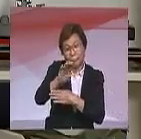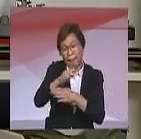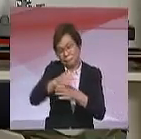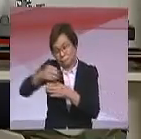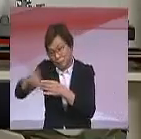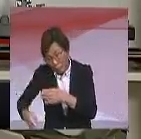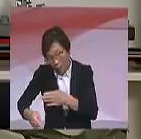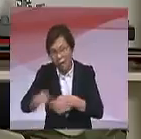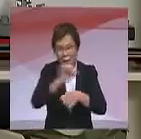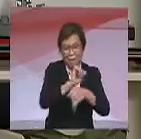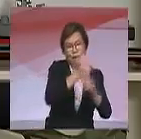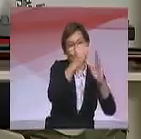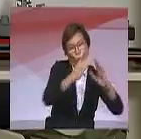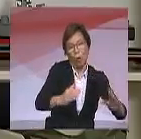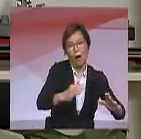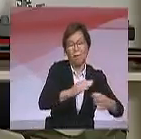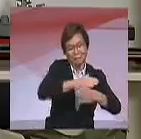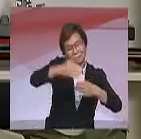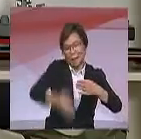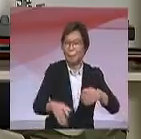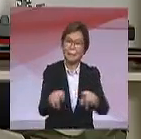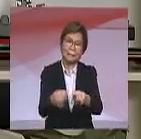daripada rumah ini juga akan tamat.